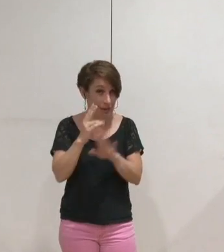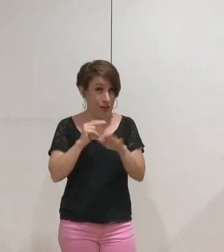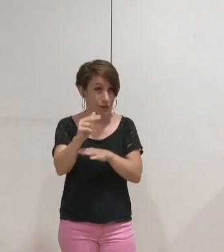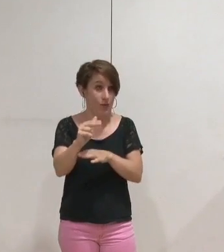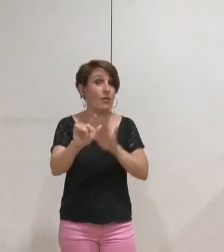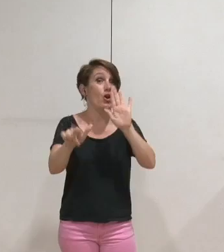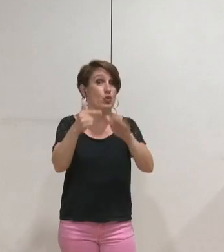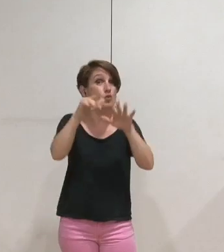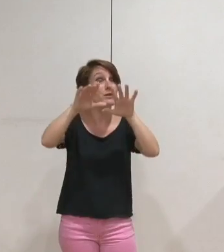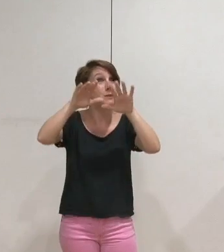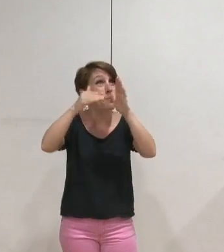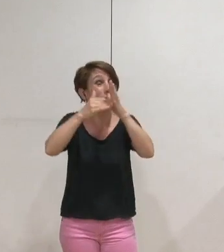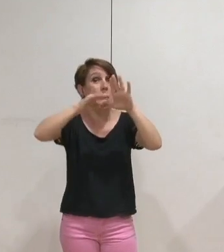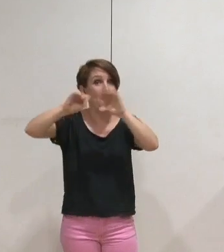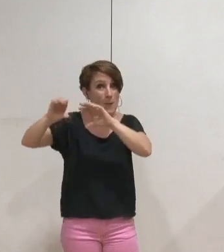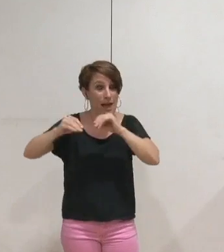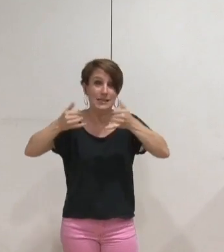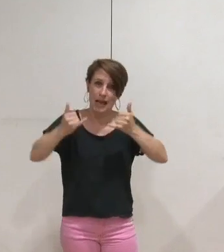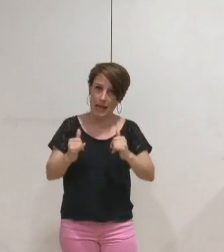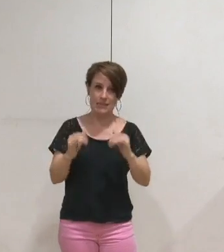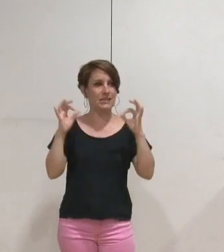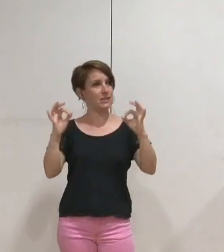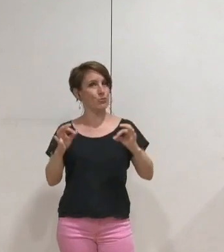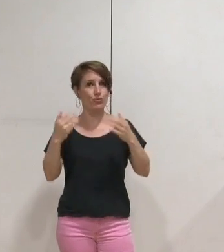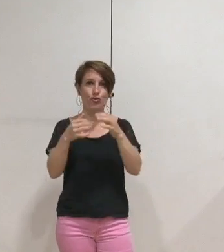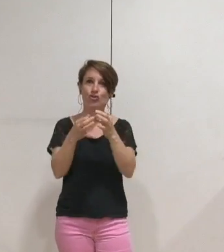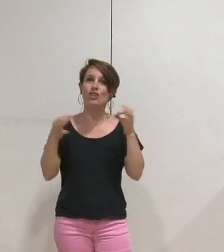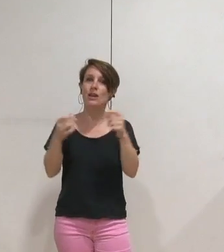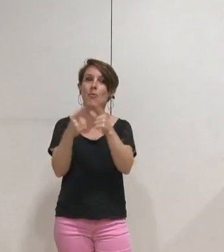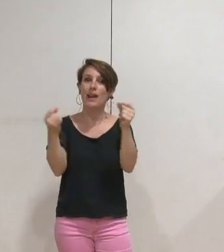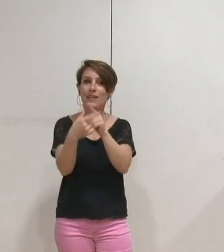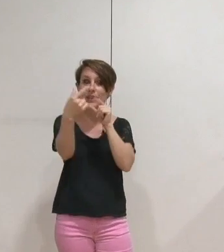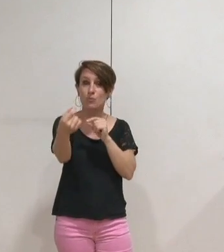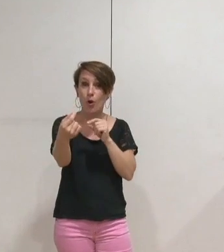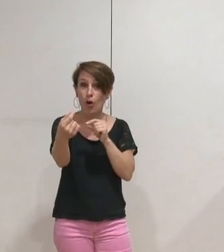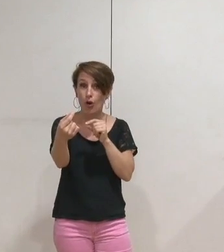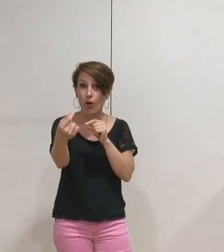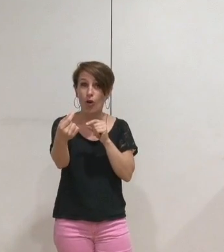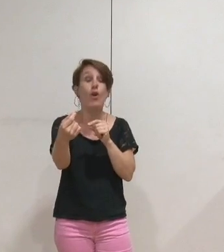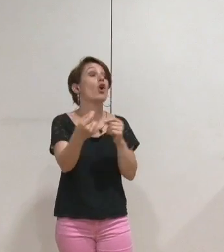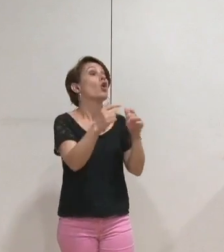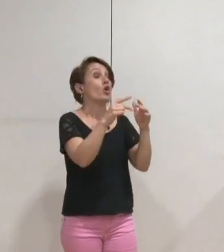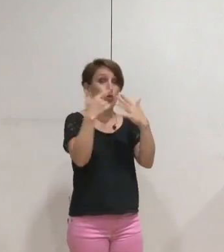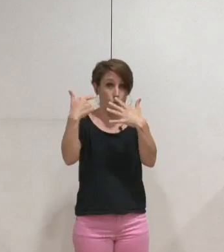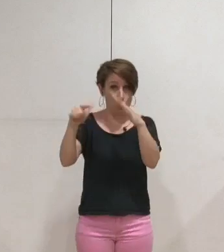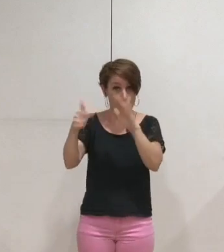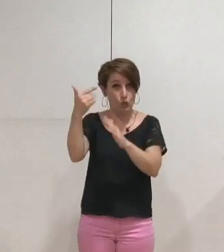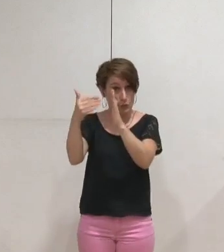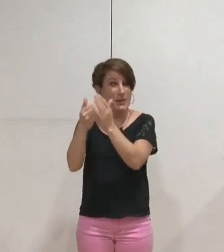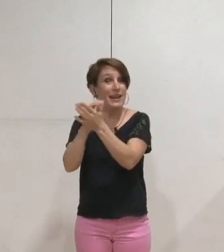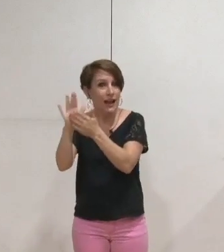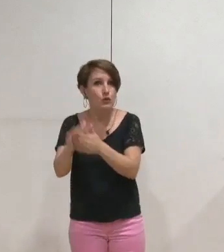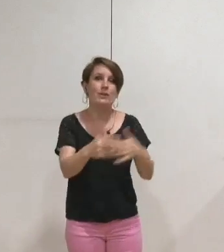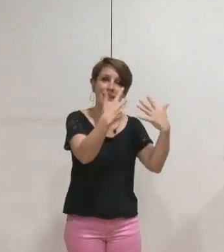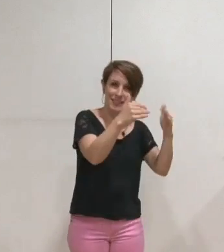assises dans des conditions correctes à l'intérieur du Palais des Sports pour 18000 places payantes donc effectivement il y a un